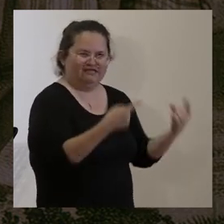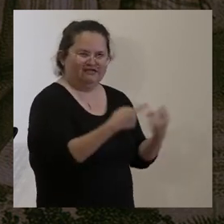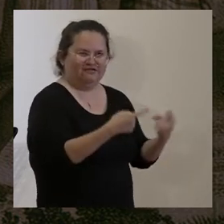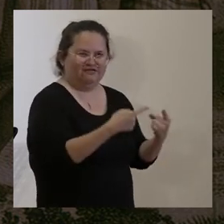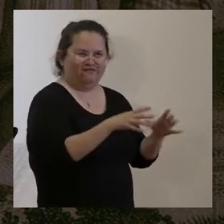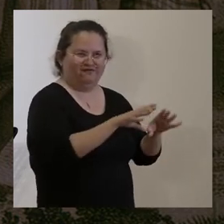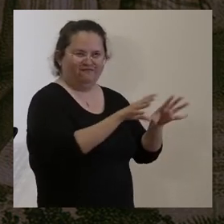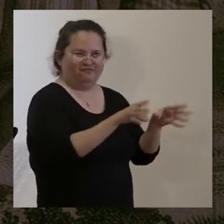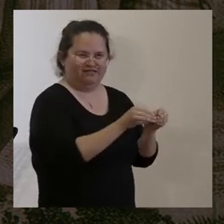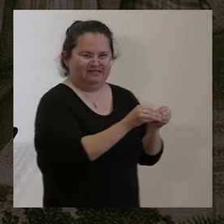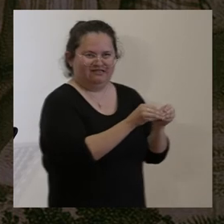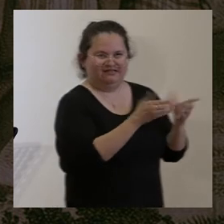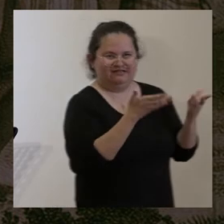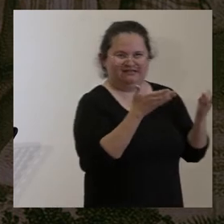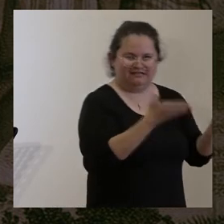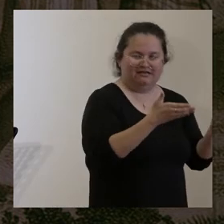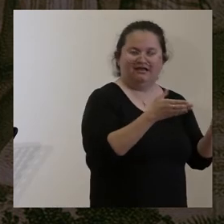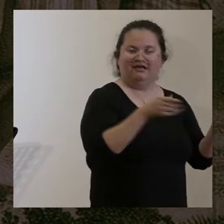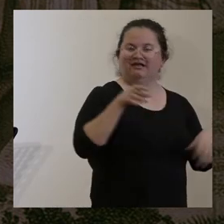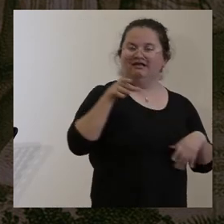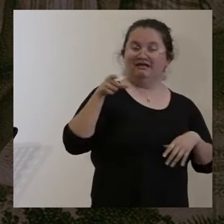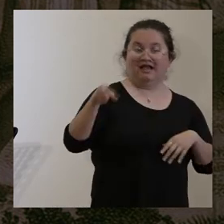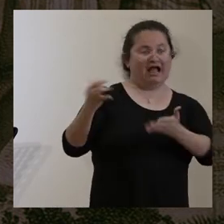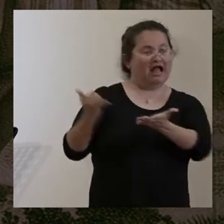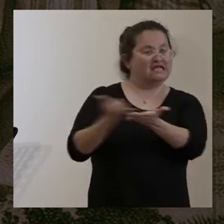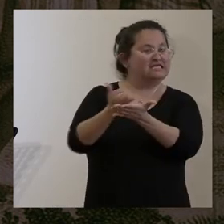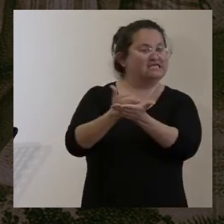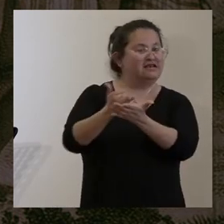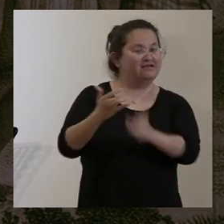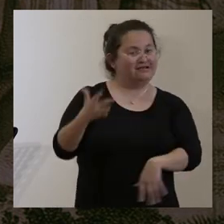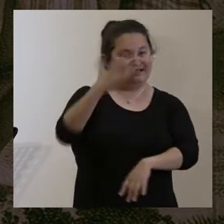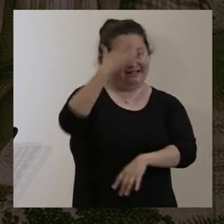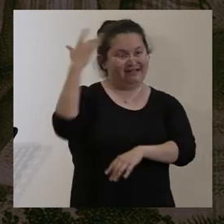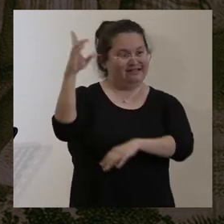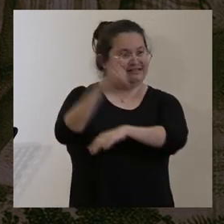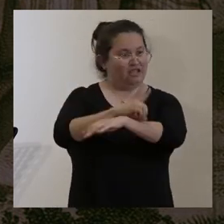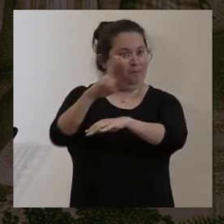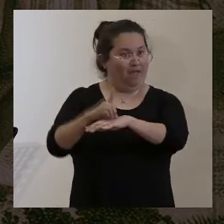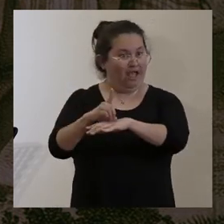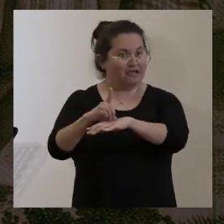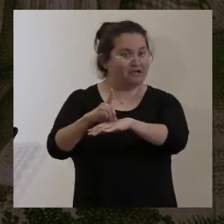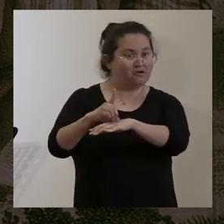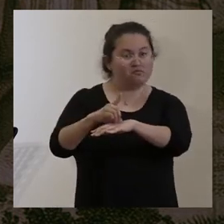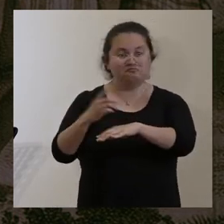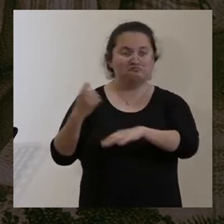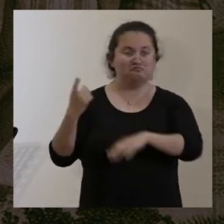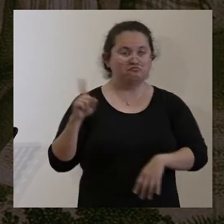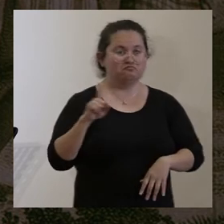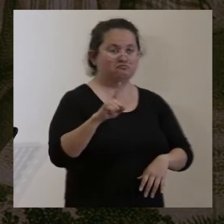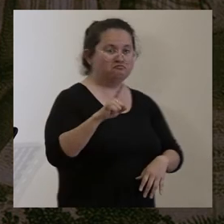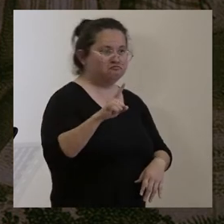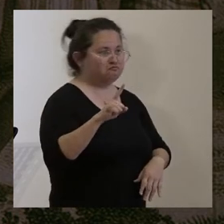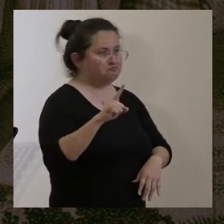capitaine d'Espon l'a reconnu, s'est étonné de le